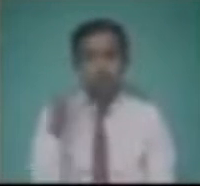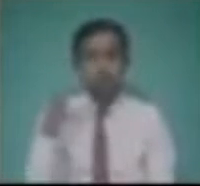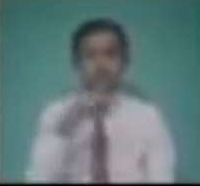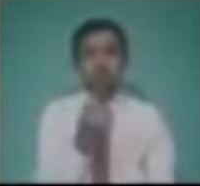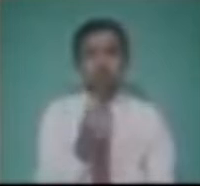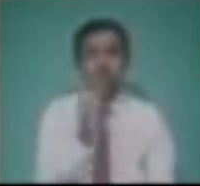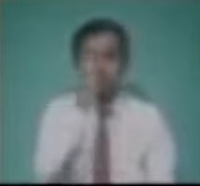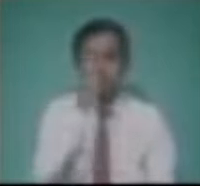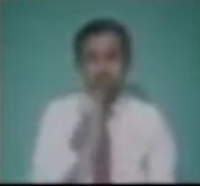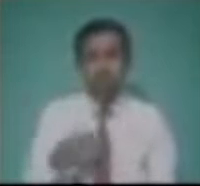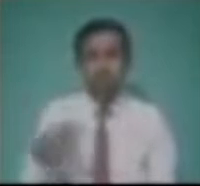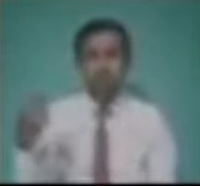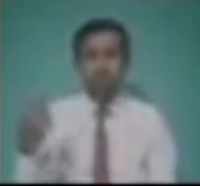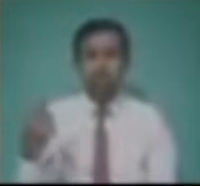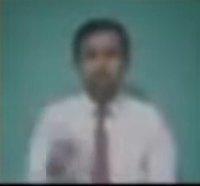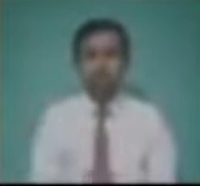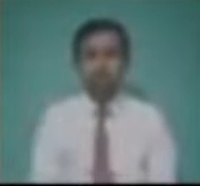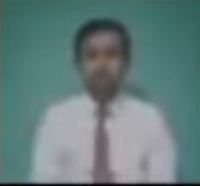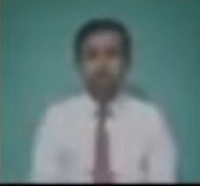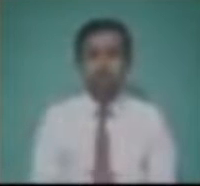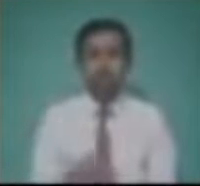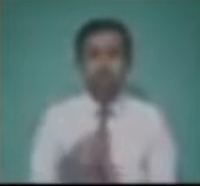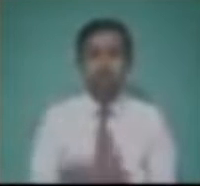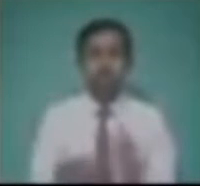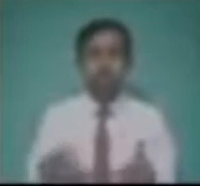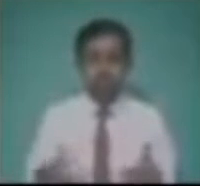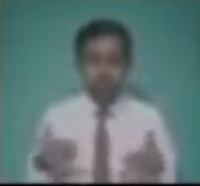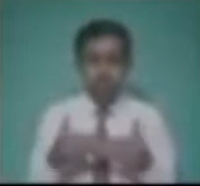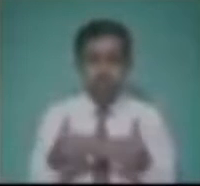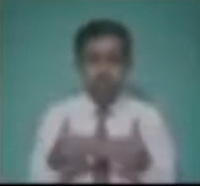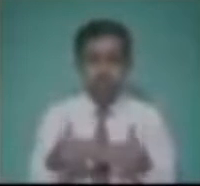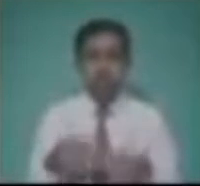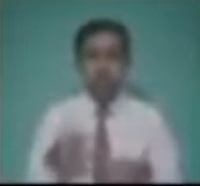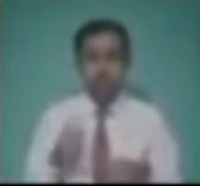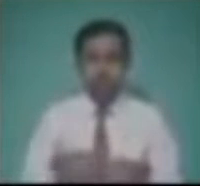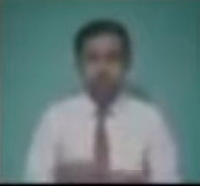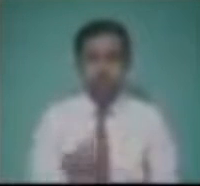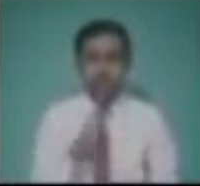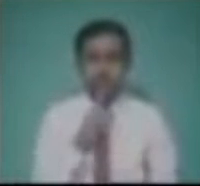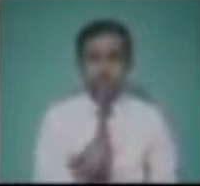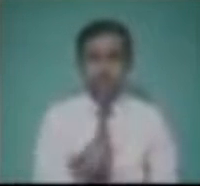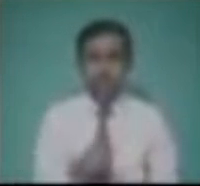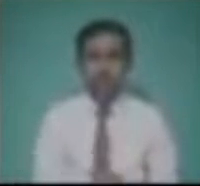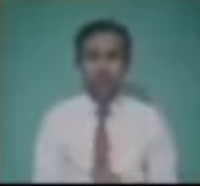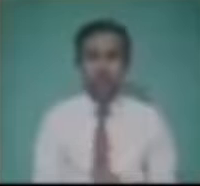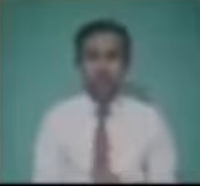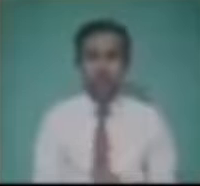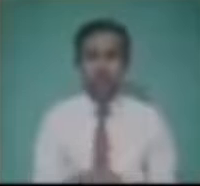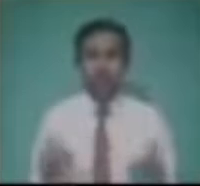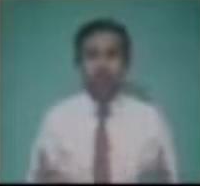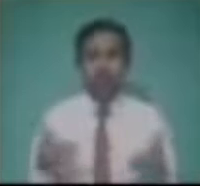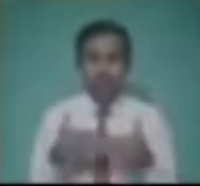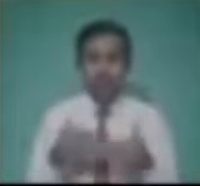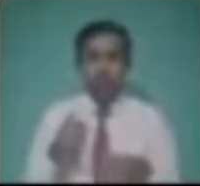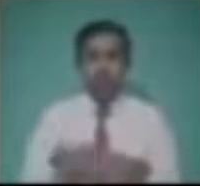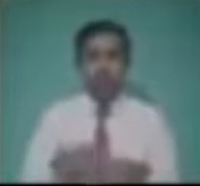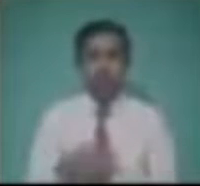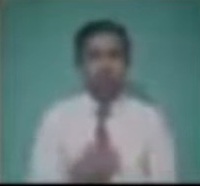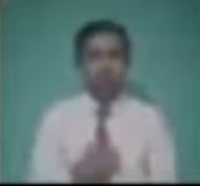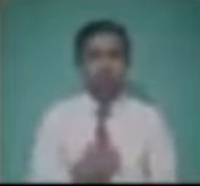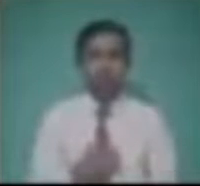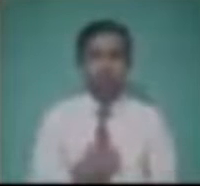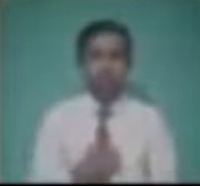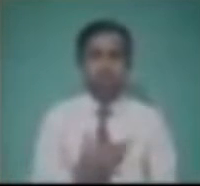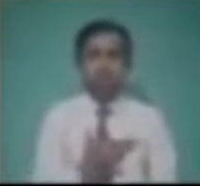මුදල් කොල්ල කෑවා. ඊළඟට රටේ වර්තමාන තත්ත්වය ගැන මම කතා කරන්න ඕනේ. වර්තමාන තත්ත්වය ඉතා කණුගාටු දායක